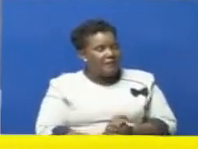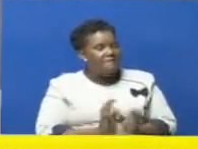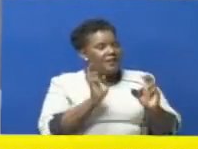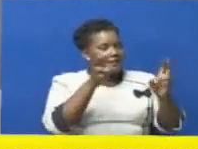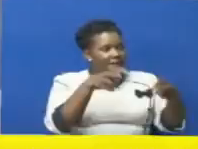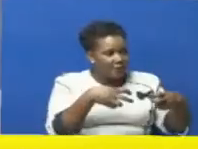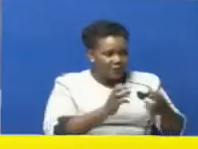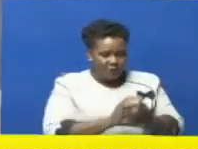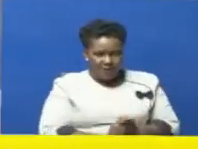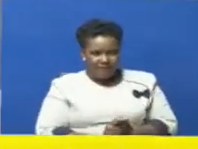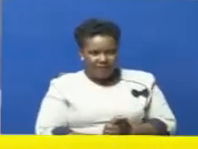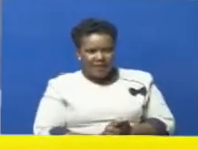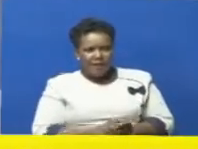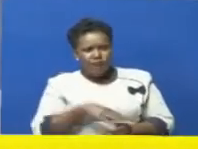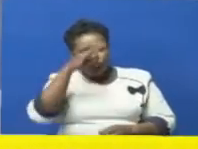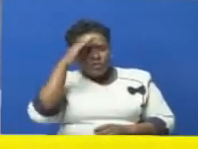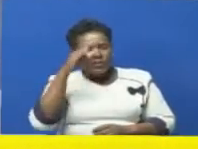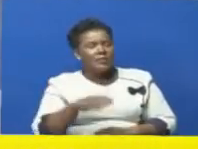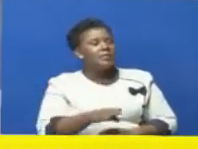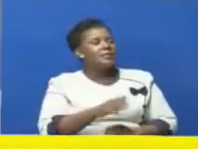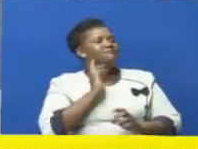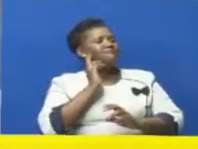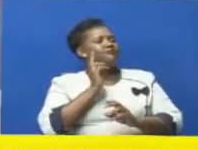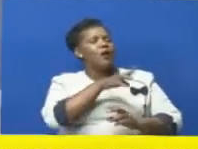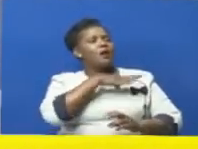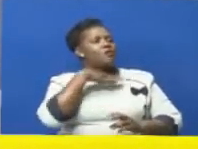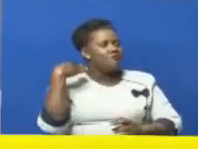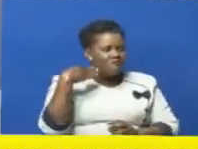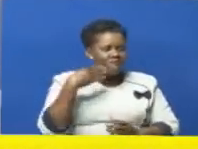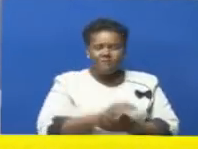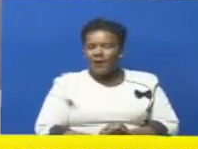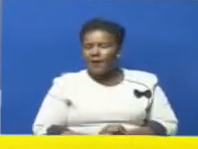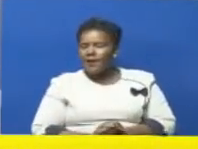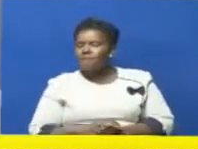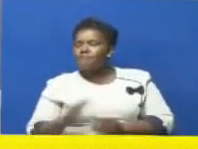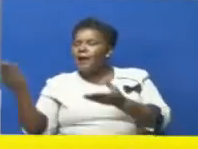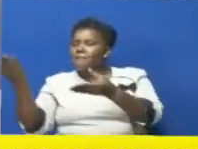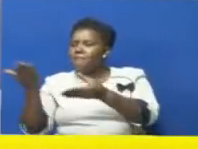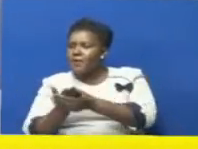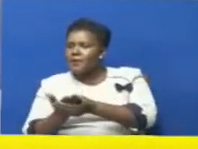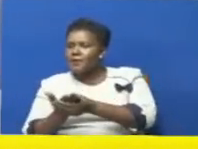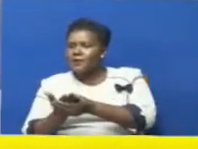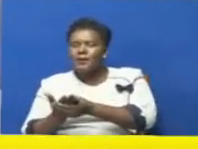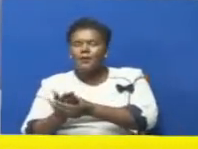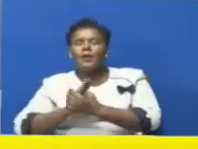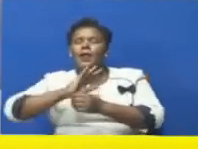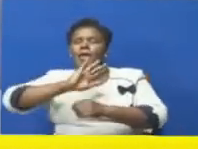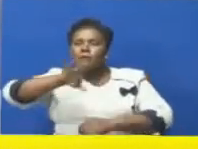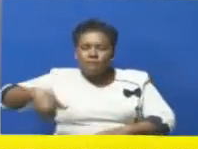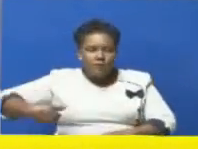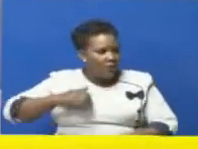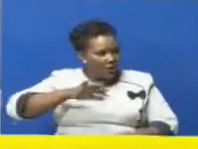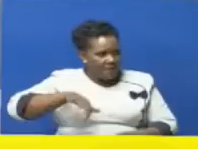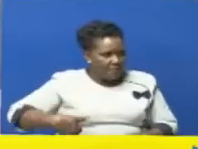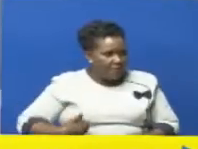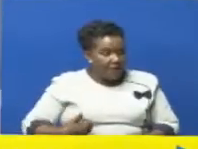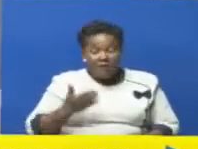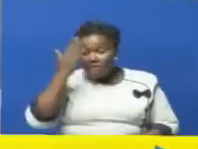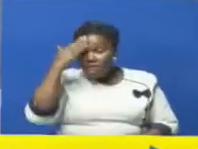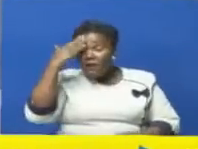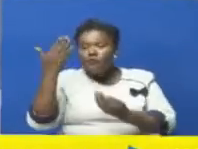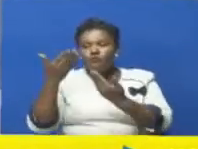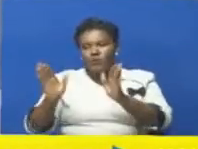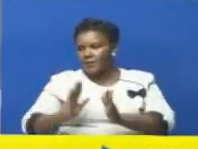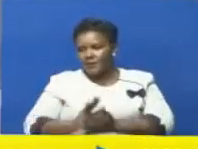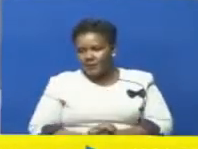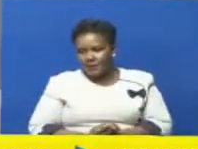mabenki yanatekwa, askari wanauawa, wananchi wanauawa, wasi wasiseme kwamba ile ilikuwa ni mchezo wa namna gani. Unajua